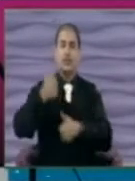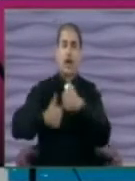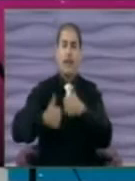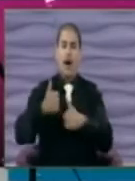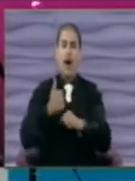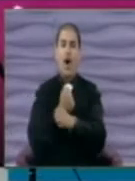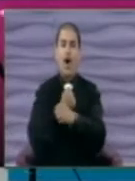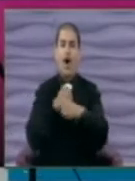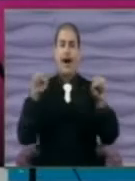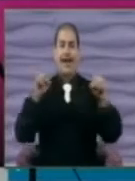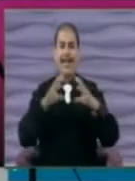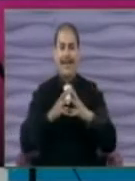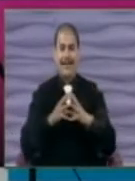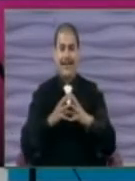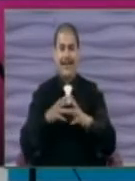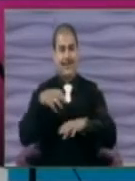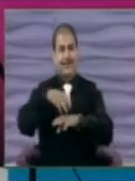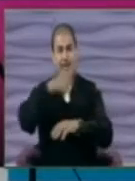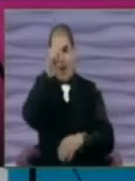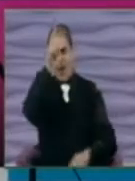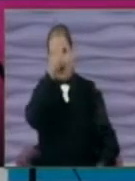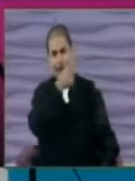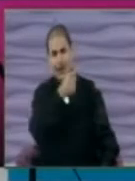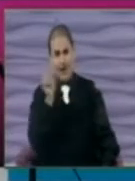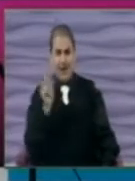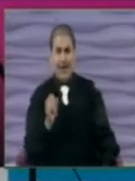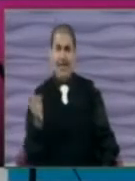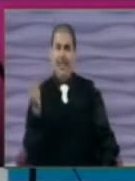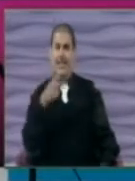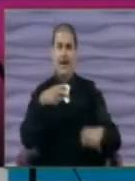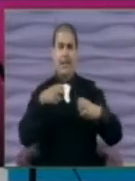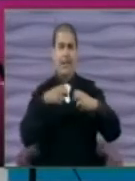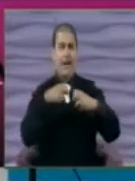الاردنيه والمركز الاول بالمهرجان